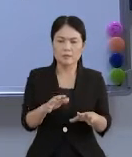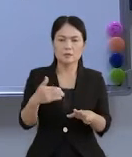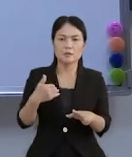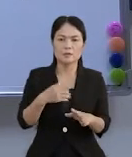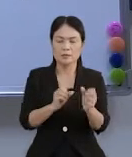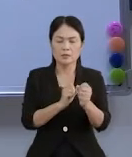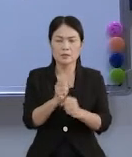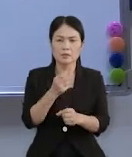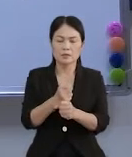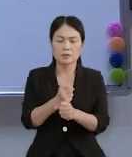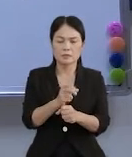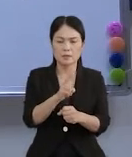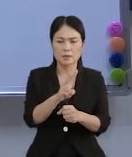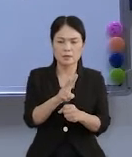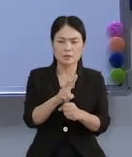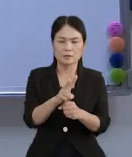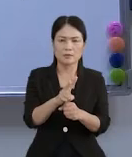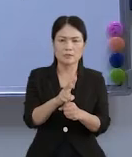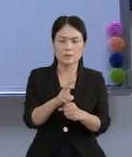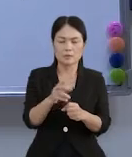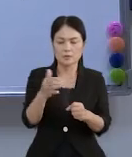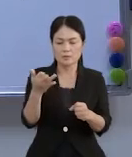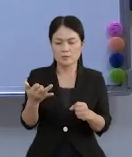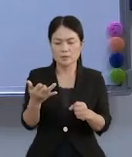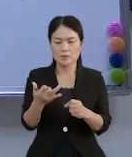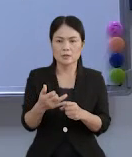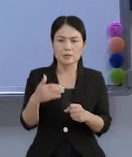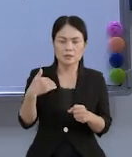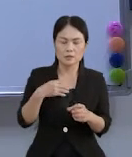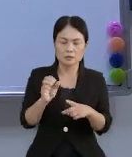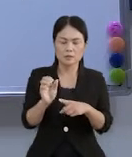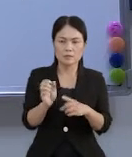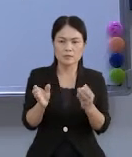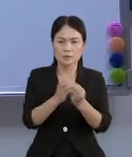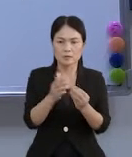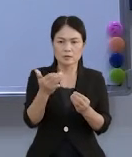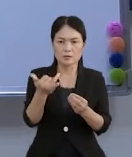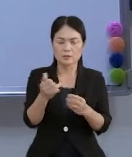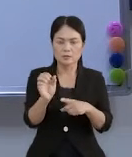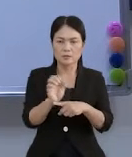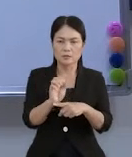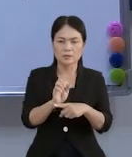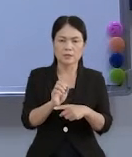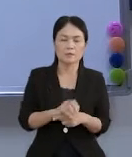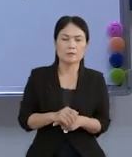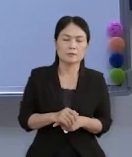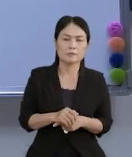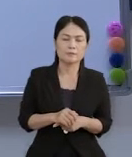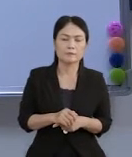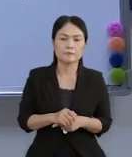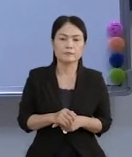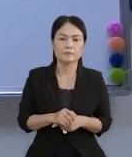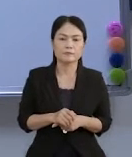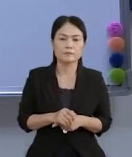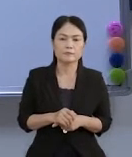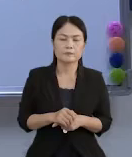chúng côn chập đam thưa bị thầm lịch pì nì mà đo lịch trầm pì chúng miên chấm nuối trầm muối chấm nọt